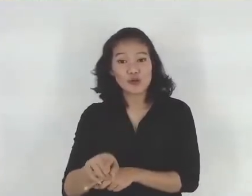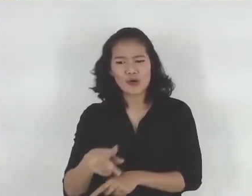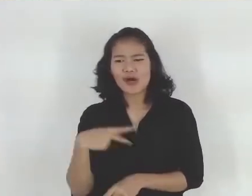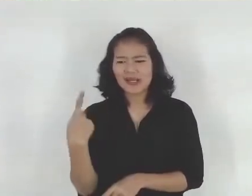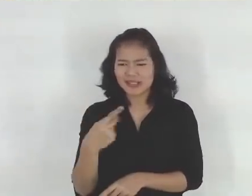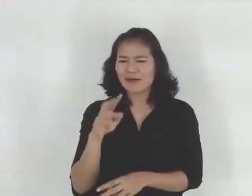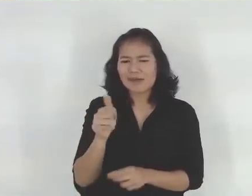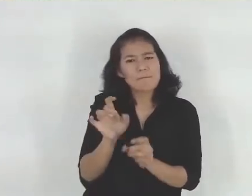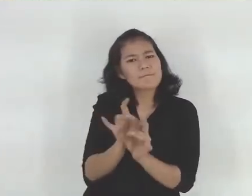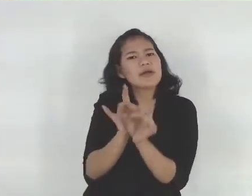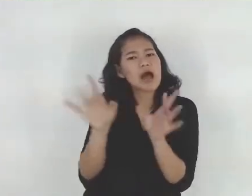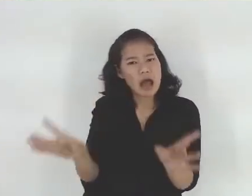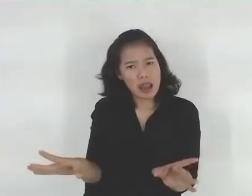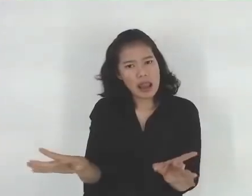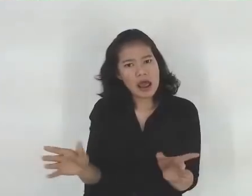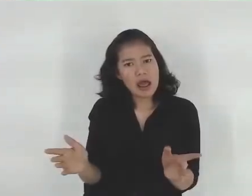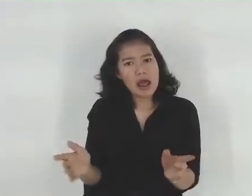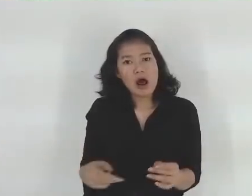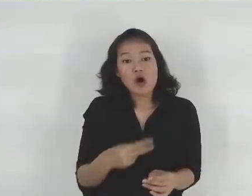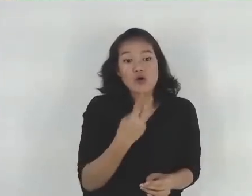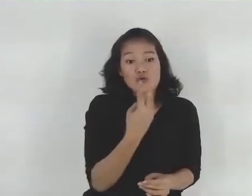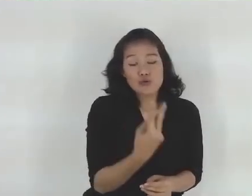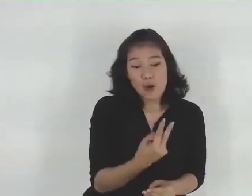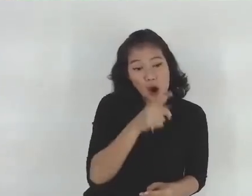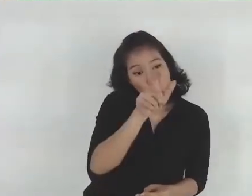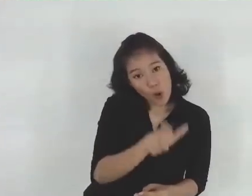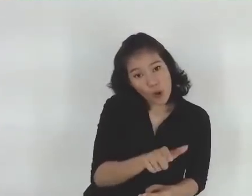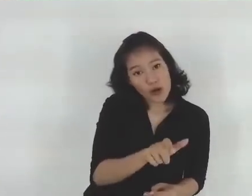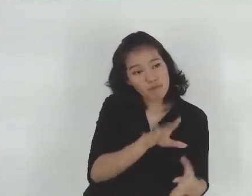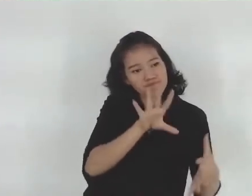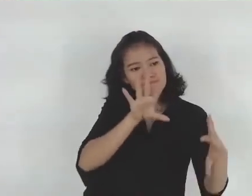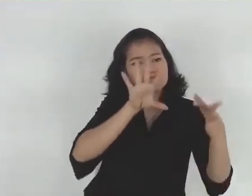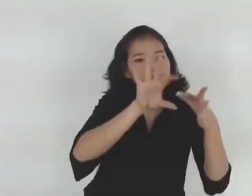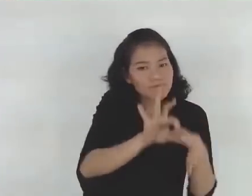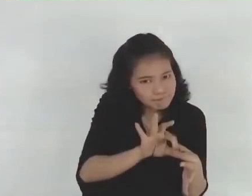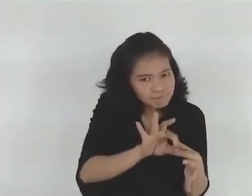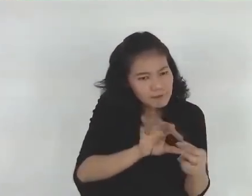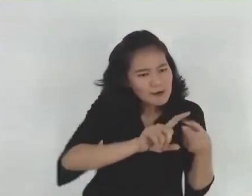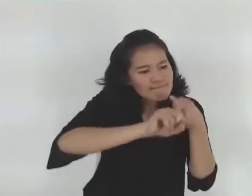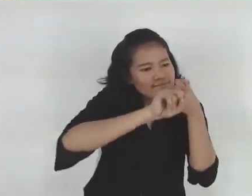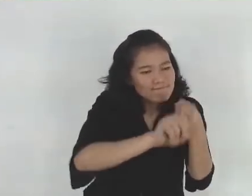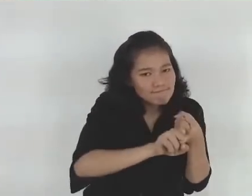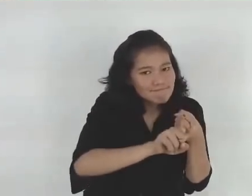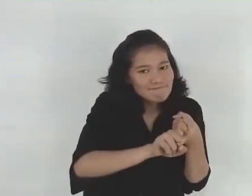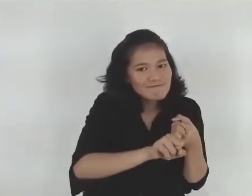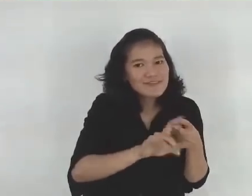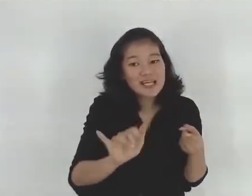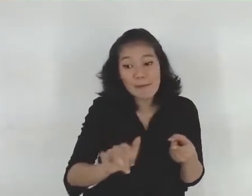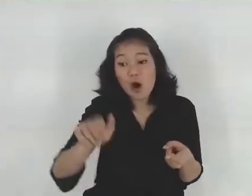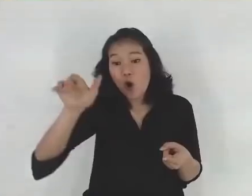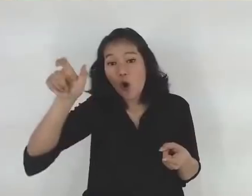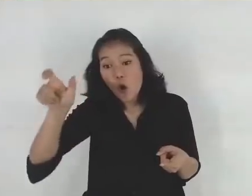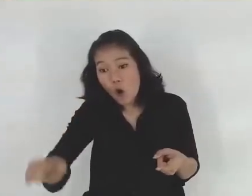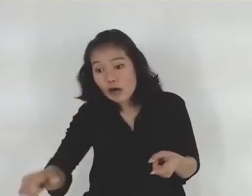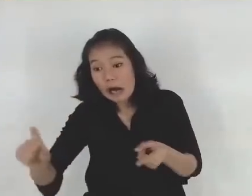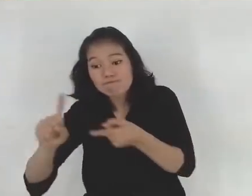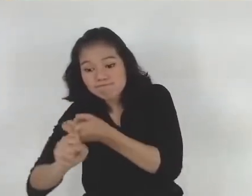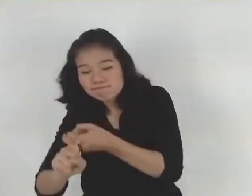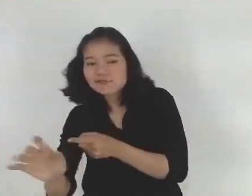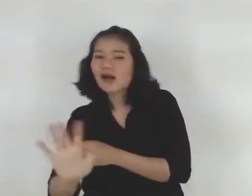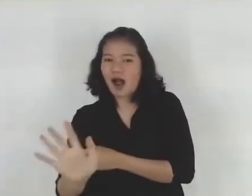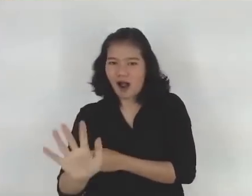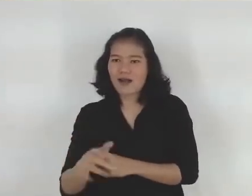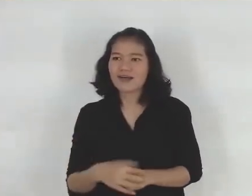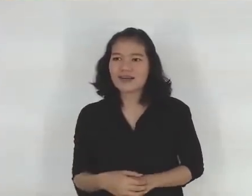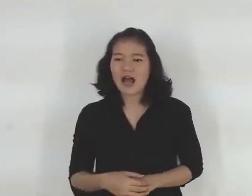dapat membedakan mana dua orang yang memiliki hubungan dan mana yang tidak Hai